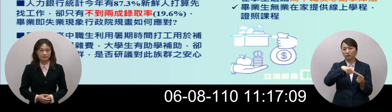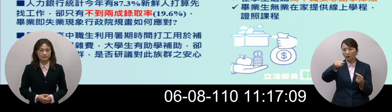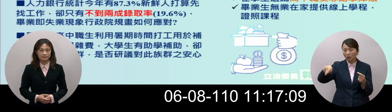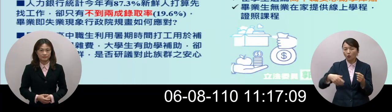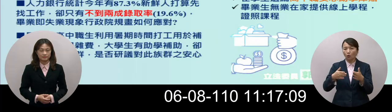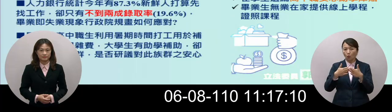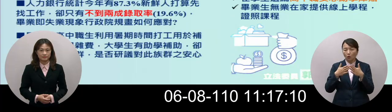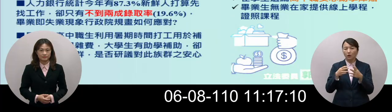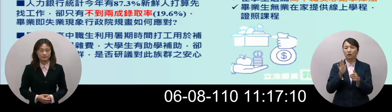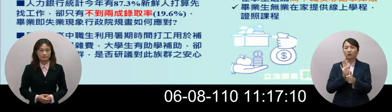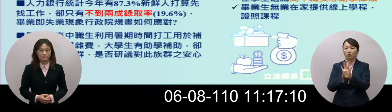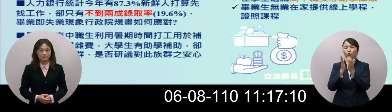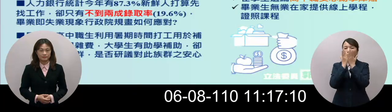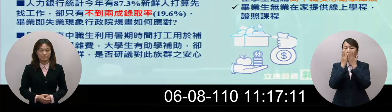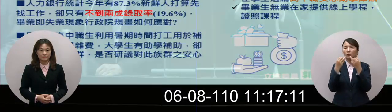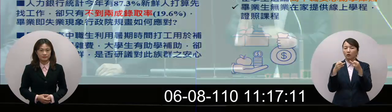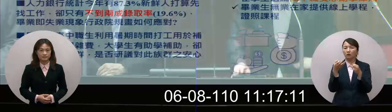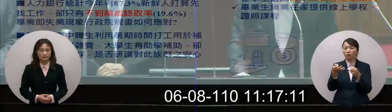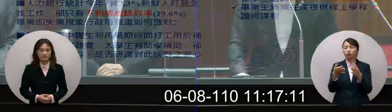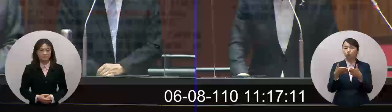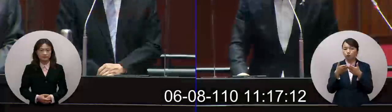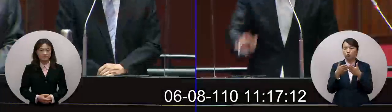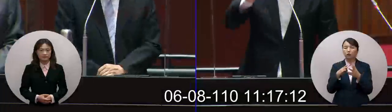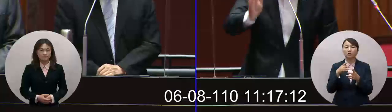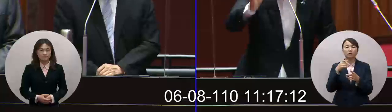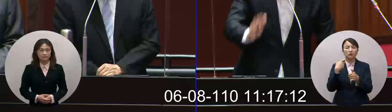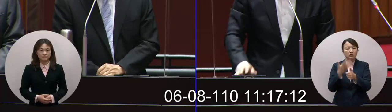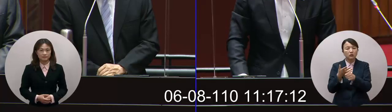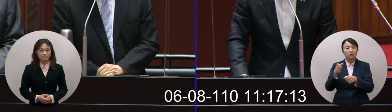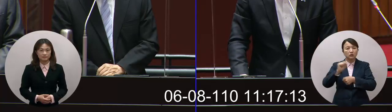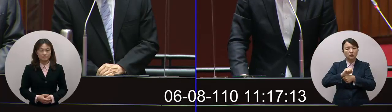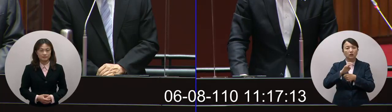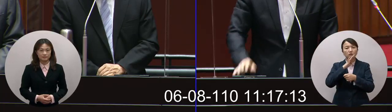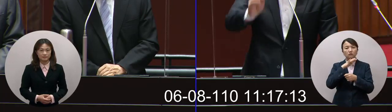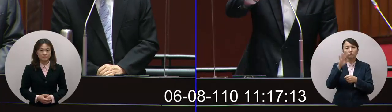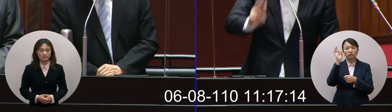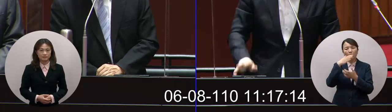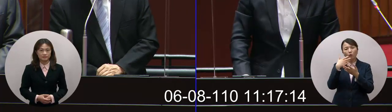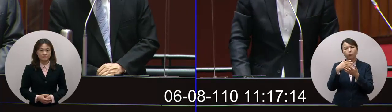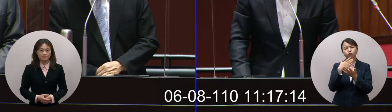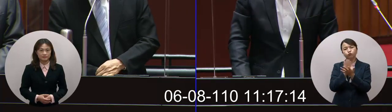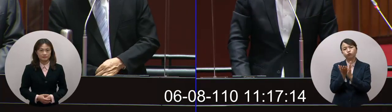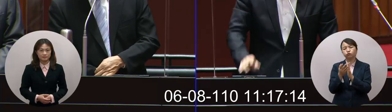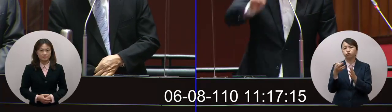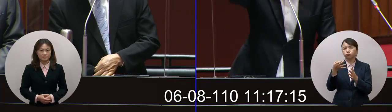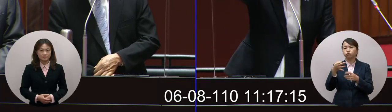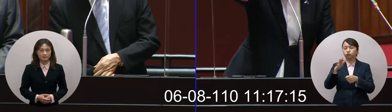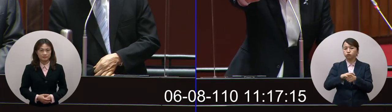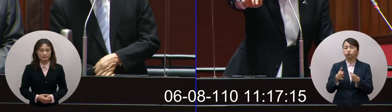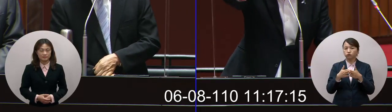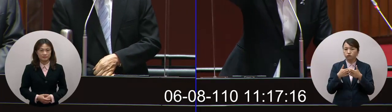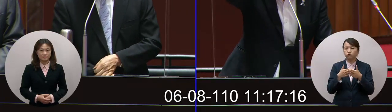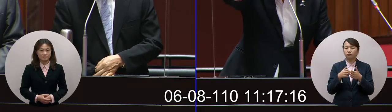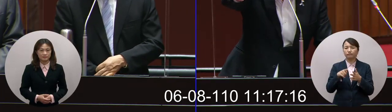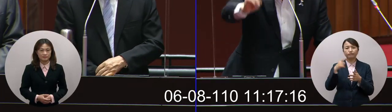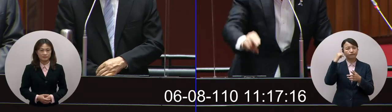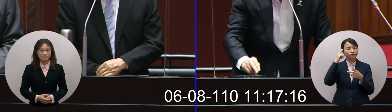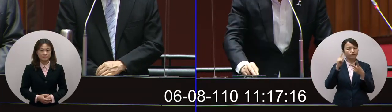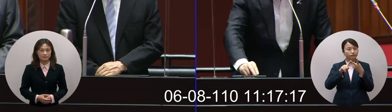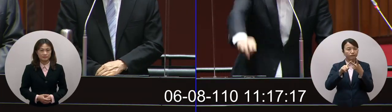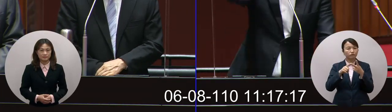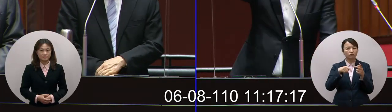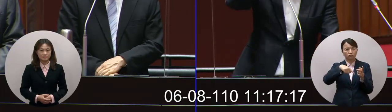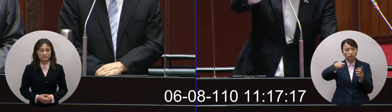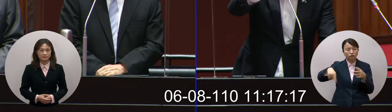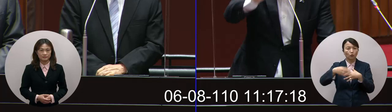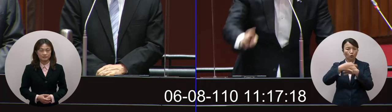该给一个助学津贴，像这人应该给一个啥货寻职津贴，这拢是，这是第二个我感觉遗漏的对